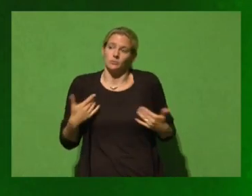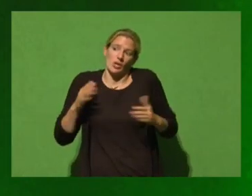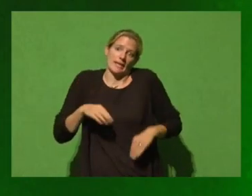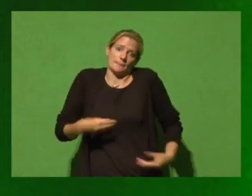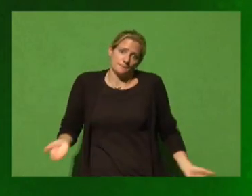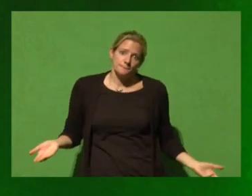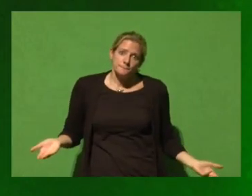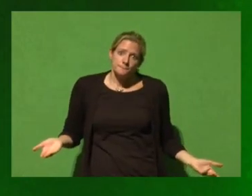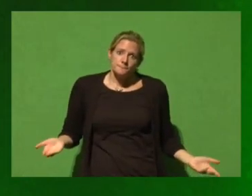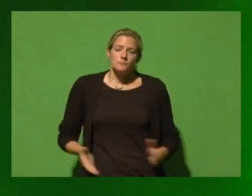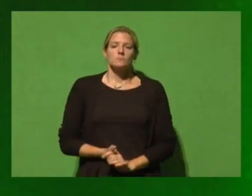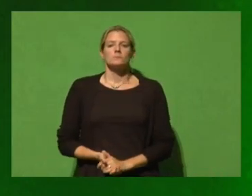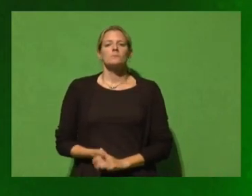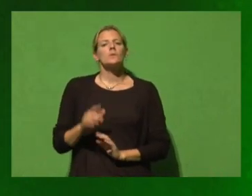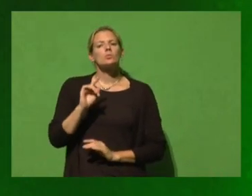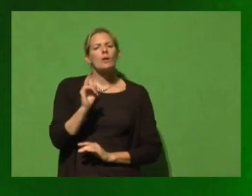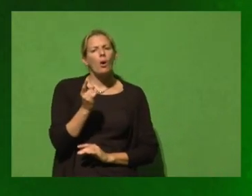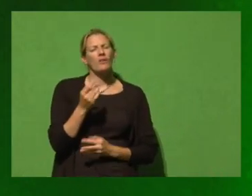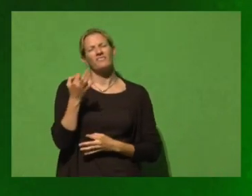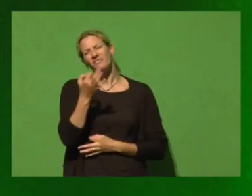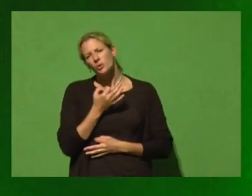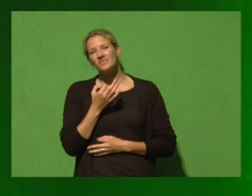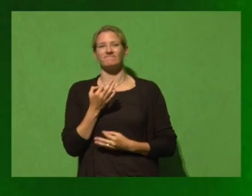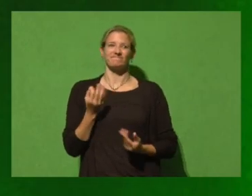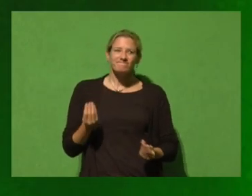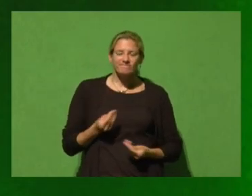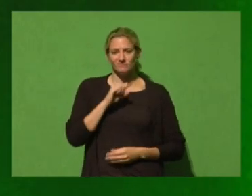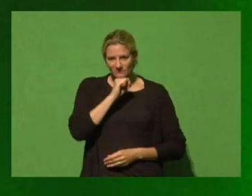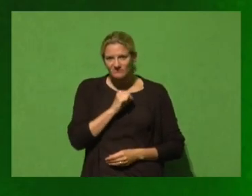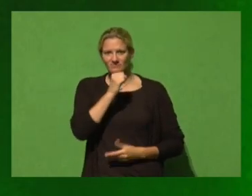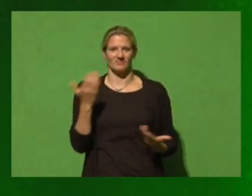hinnehmen. Ebenfalls, was uns ein bisschen schmerzt auf der Landesebene, ist der